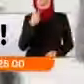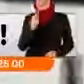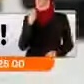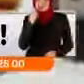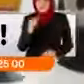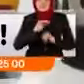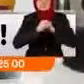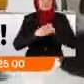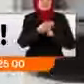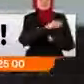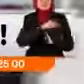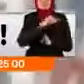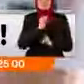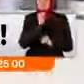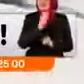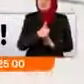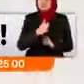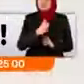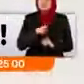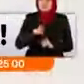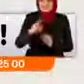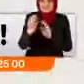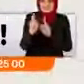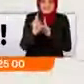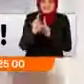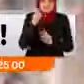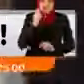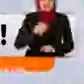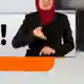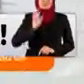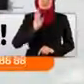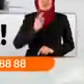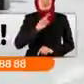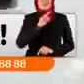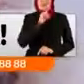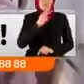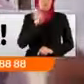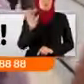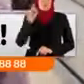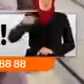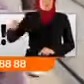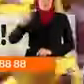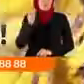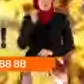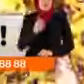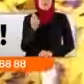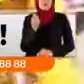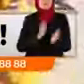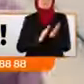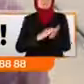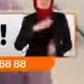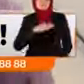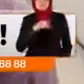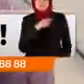götürenler s taksimetreyi açmıyorlar ve özellikle yabancı turistler Ben faiş fiyatlara veriyorlar Neden bulamıyorsunuz şu